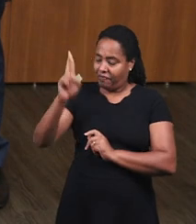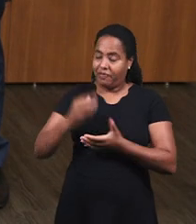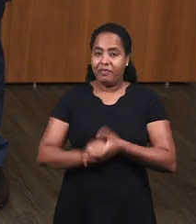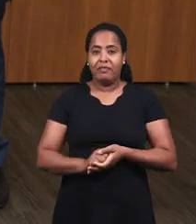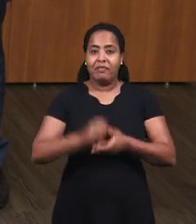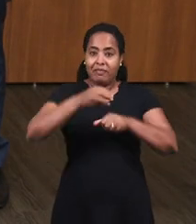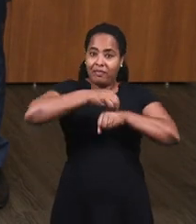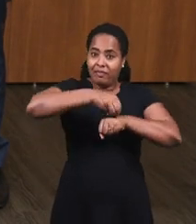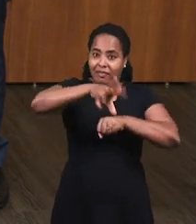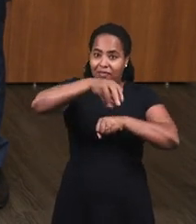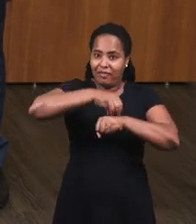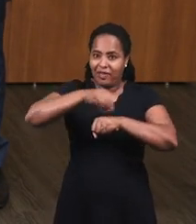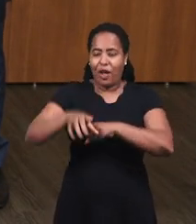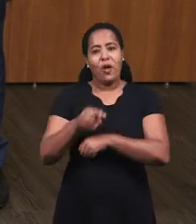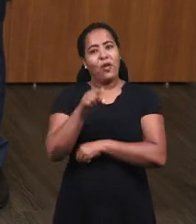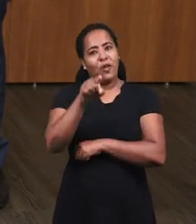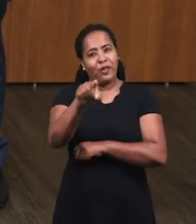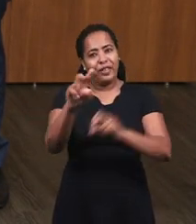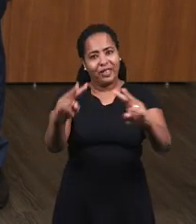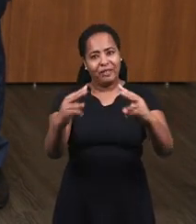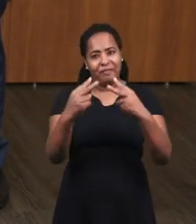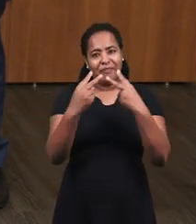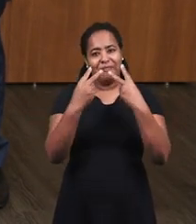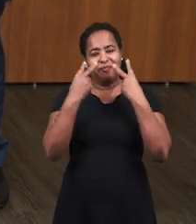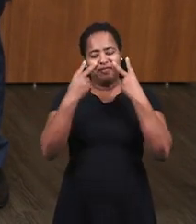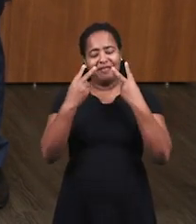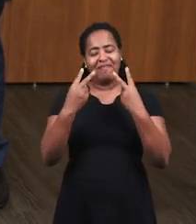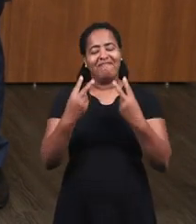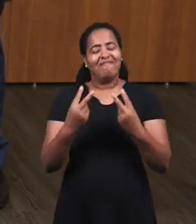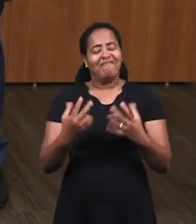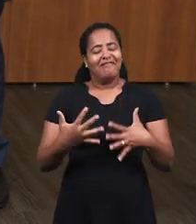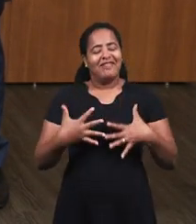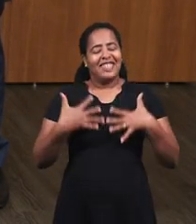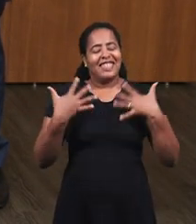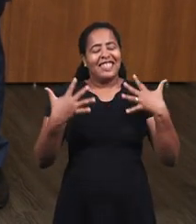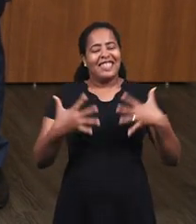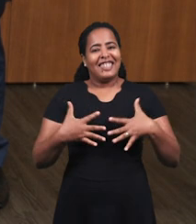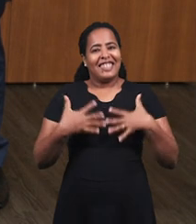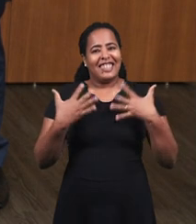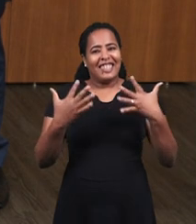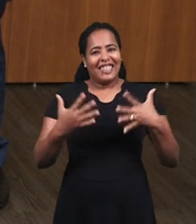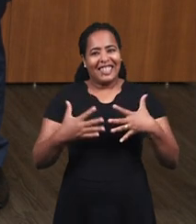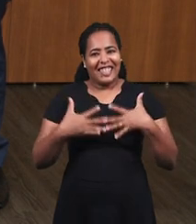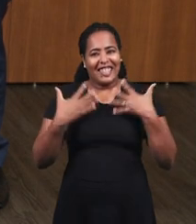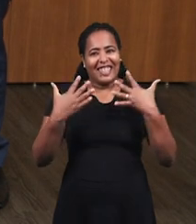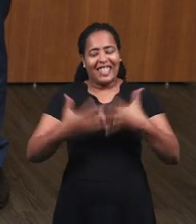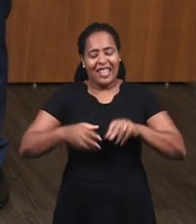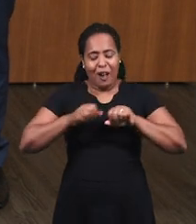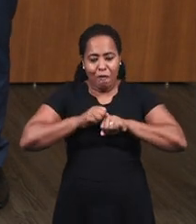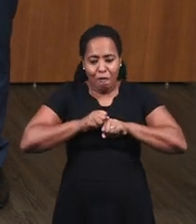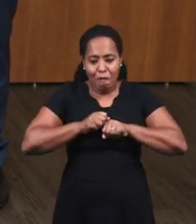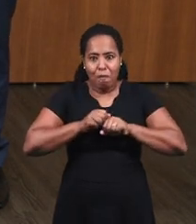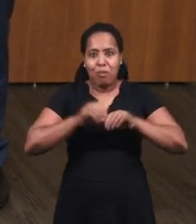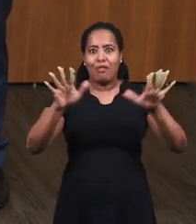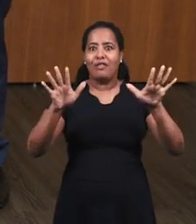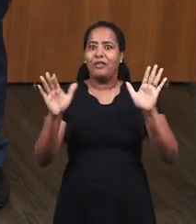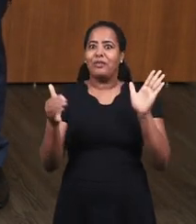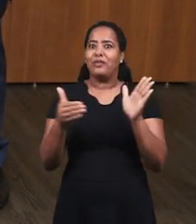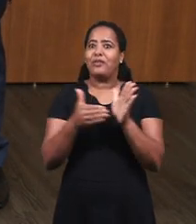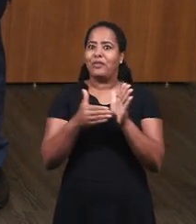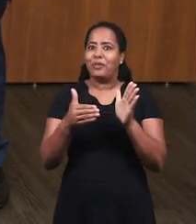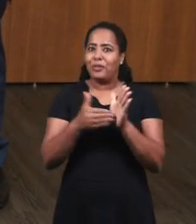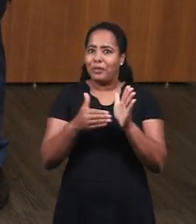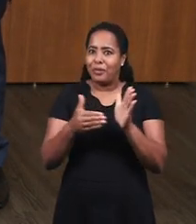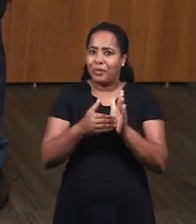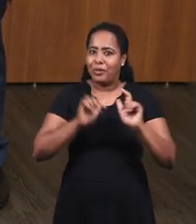avec vous, qui nous assistent, notre joie de la répercussion des